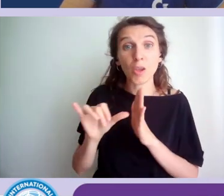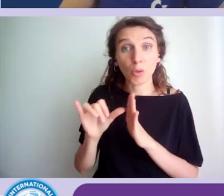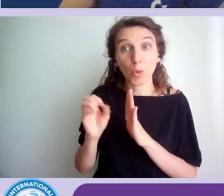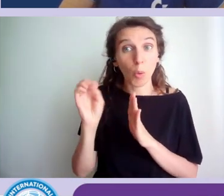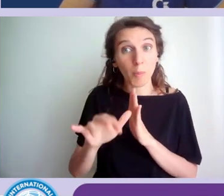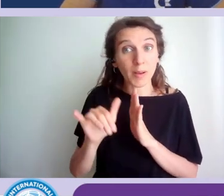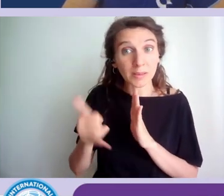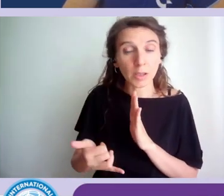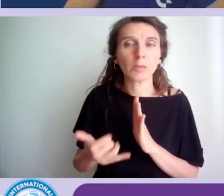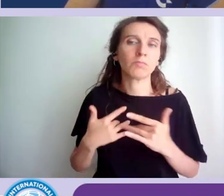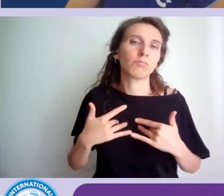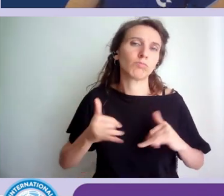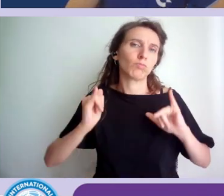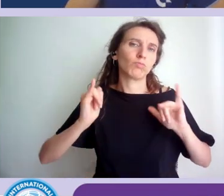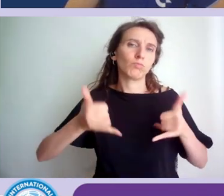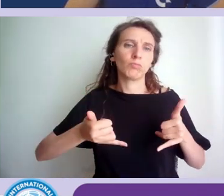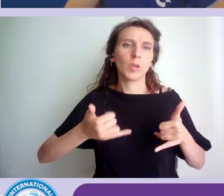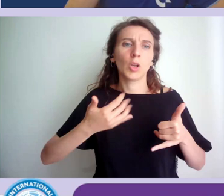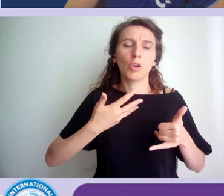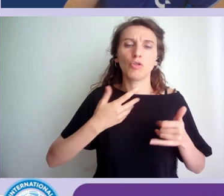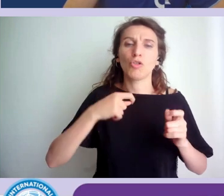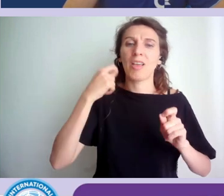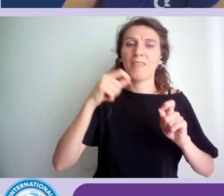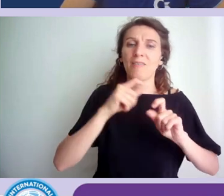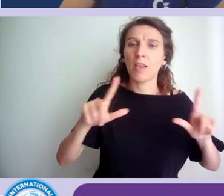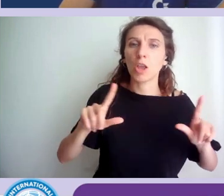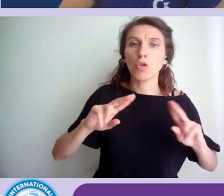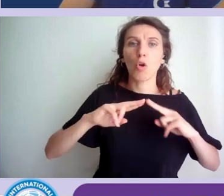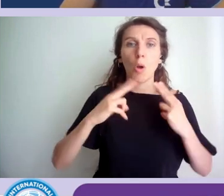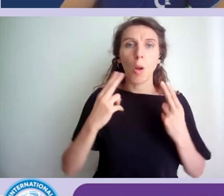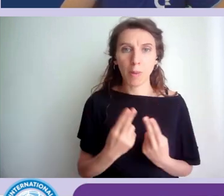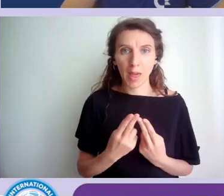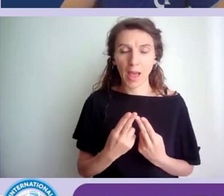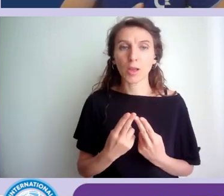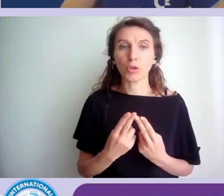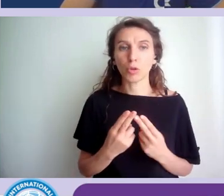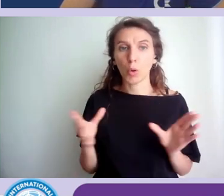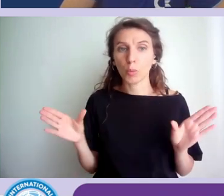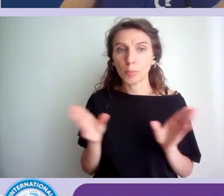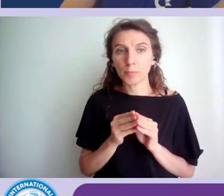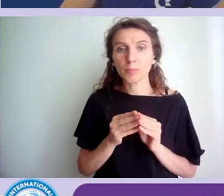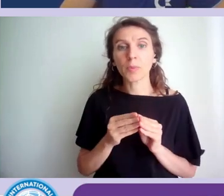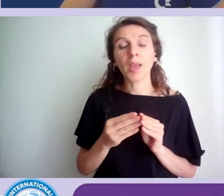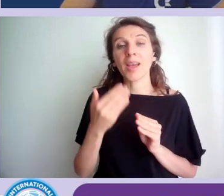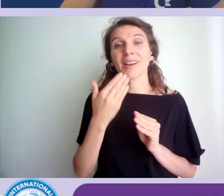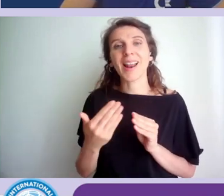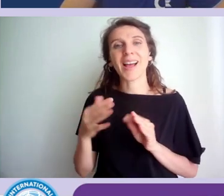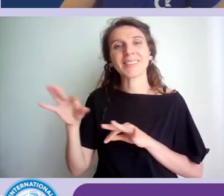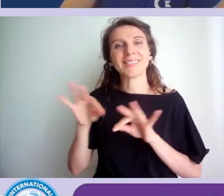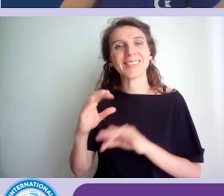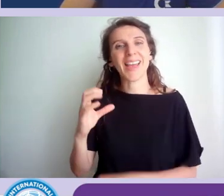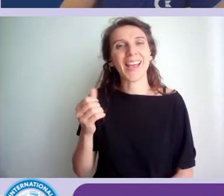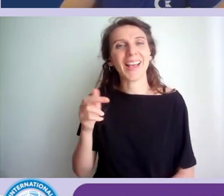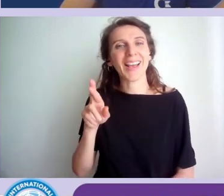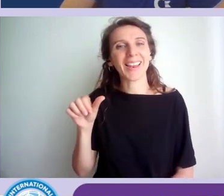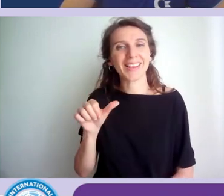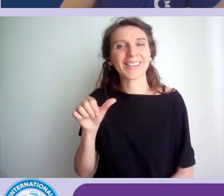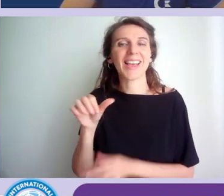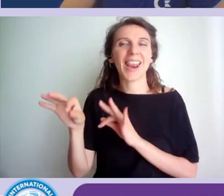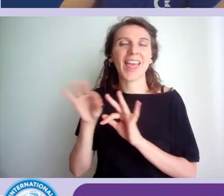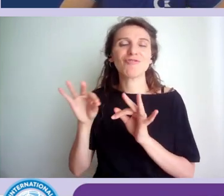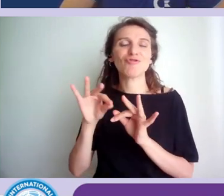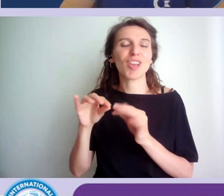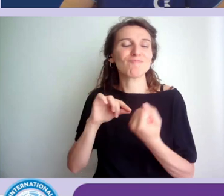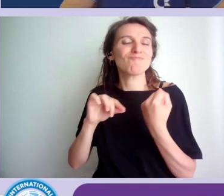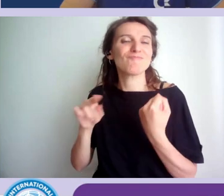Assolutamente sì avrete sia il video completo e sia grazie al nostro Cris La potente Regia che sta